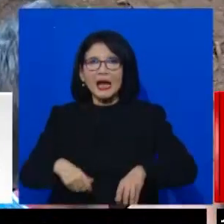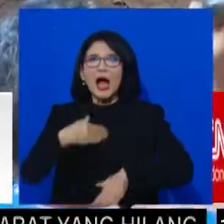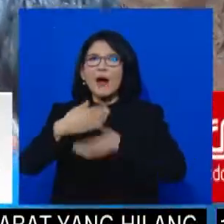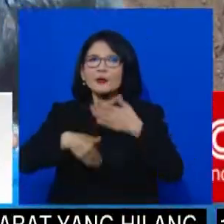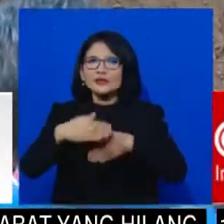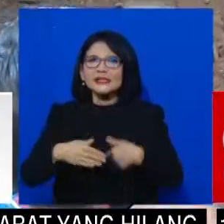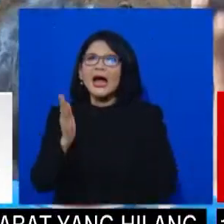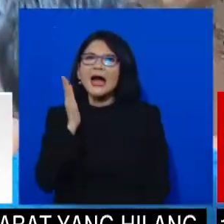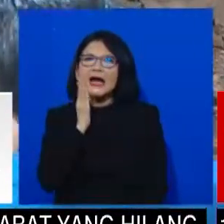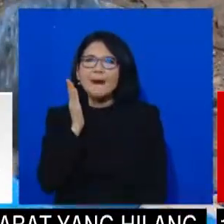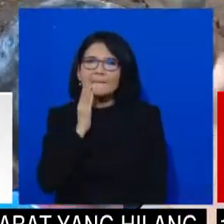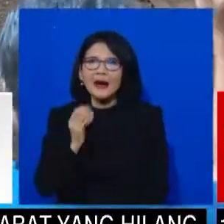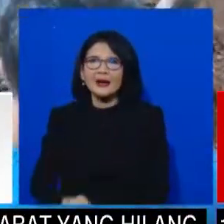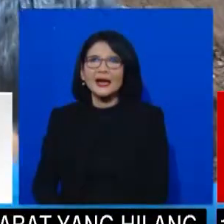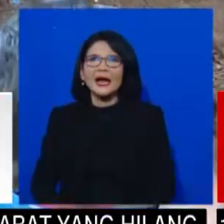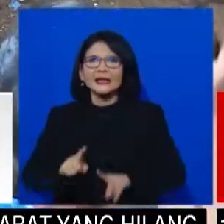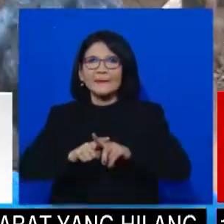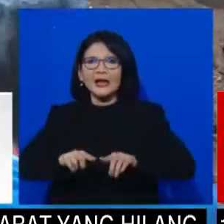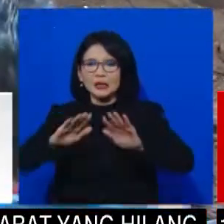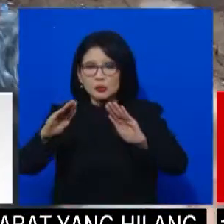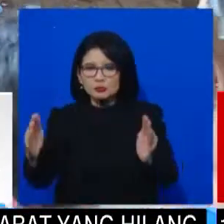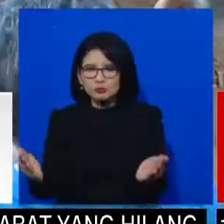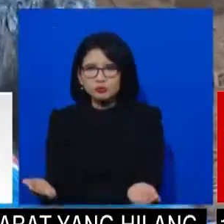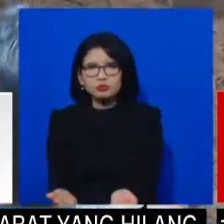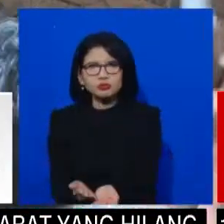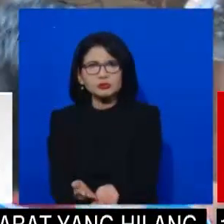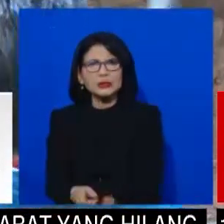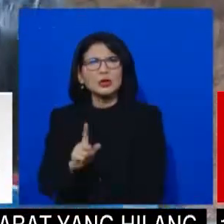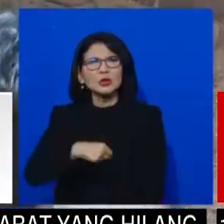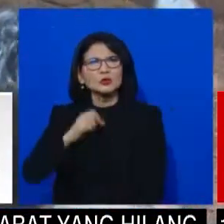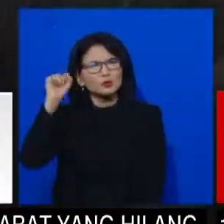memukul saja hingga wajan cekung, tapi ternyata tidak sesederhana itu.